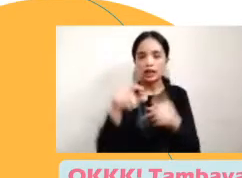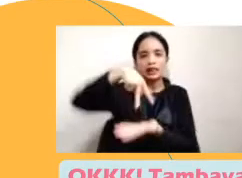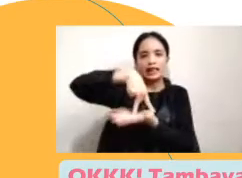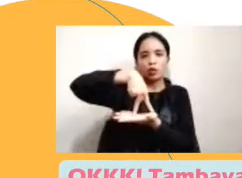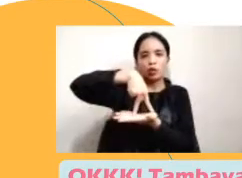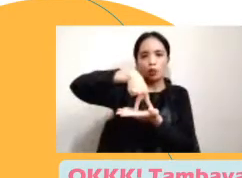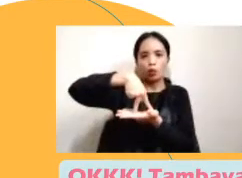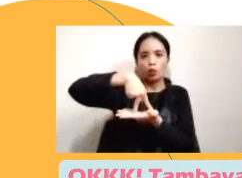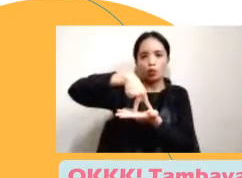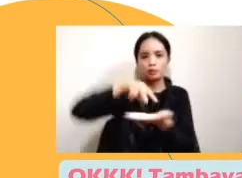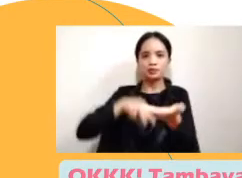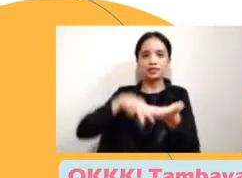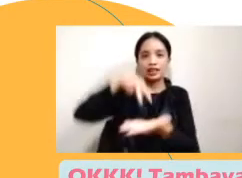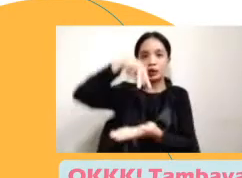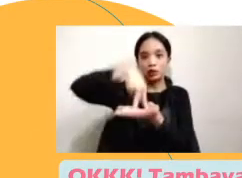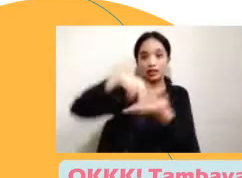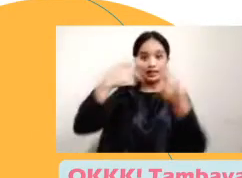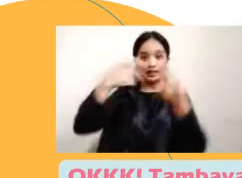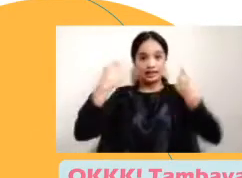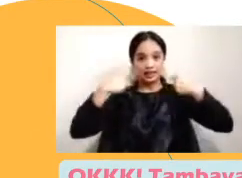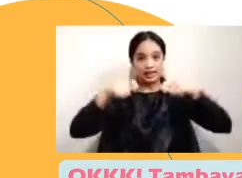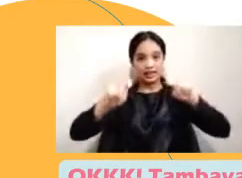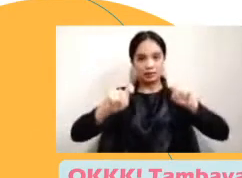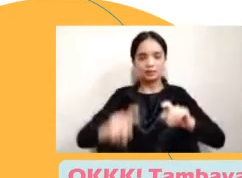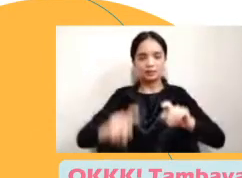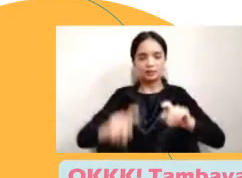tayo. Subukan natin, ha? So,